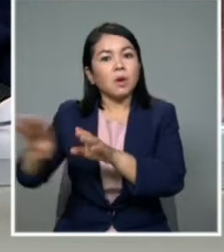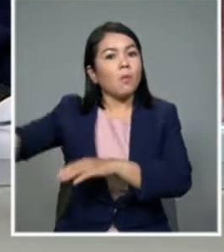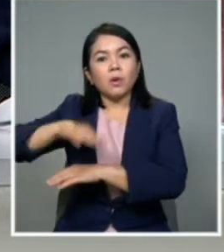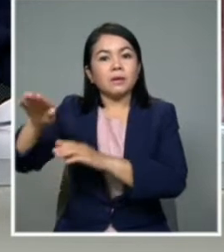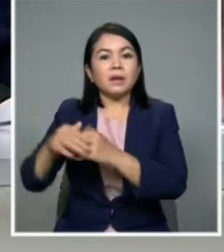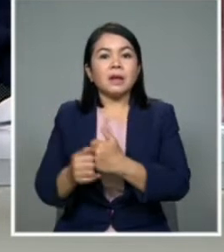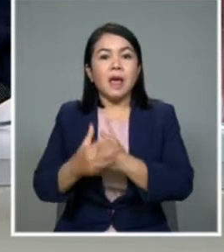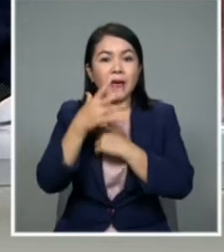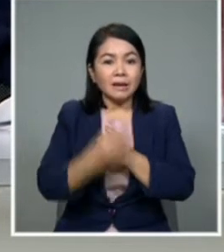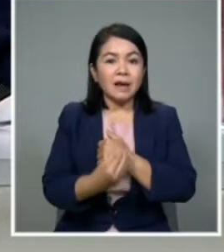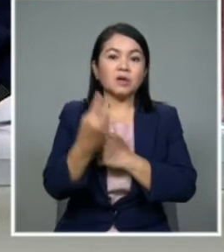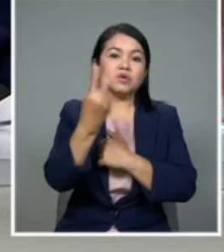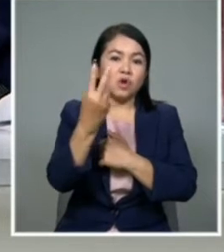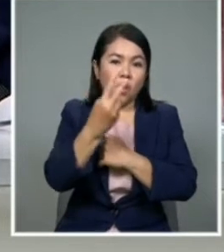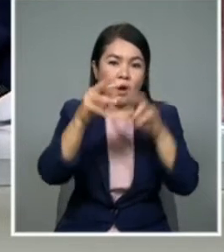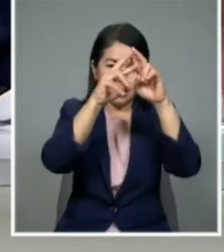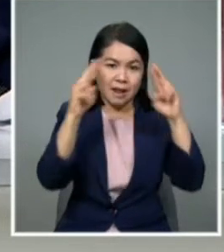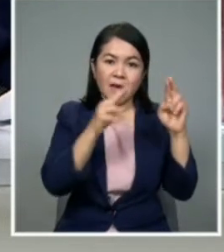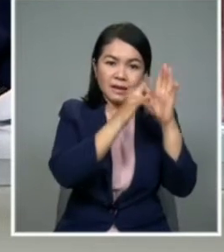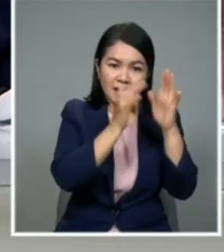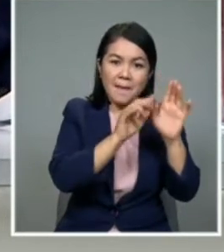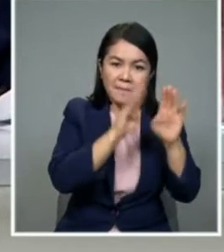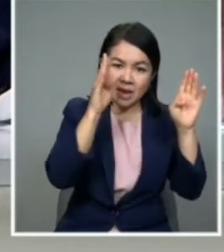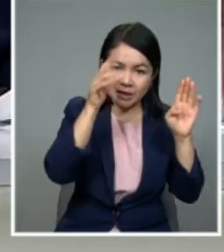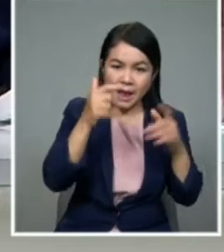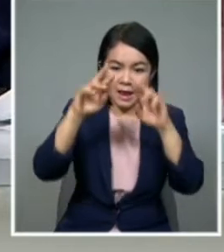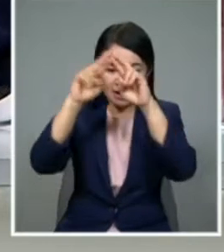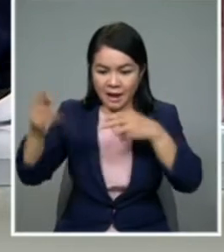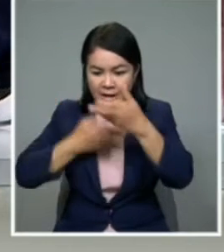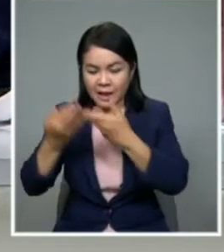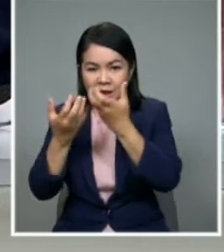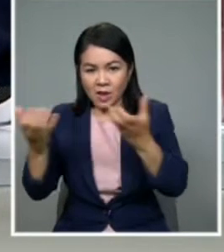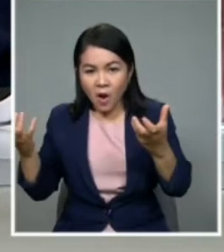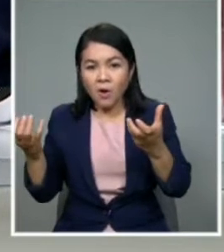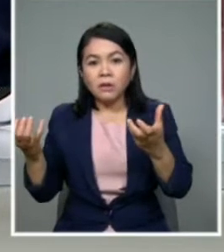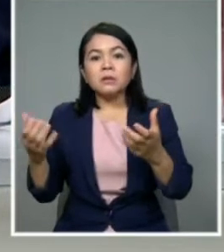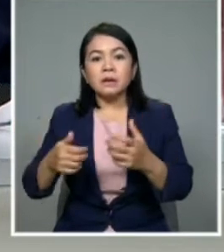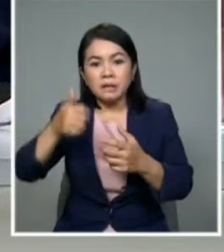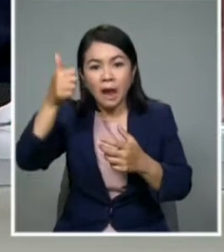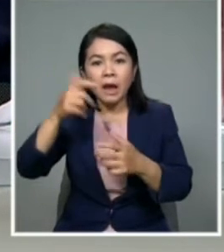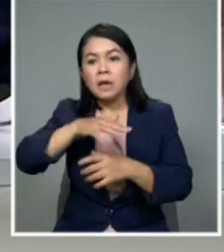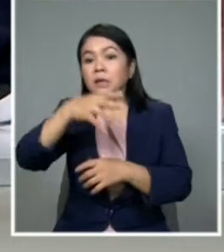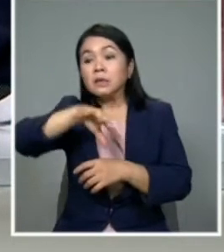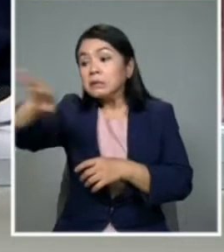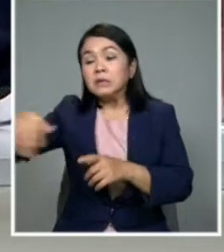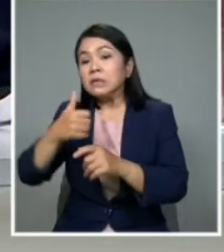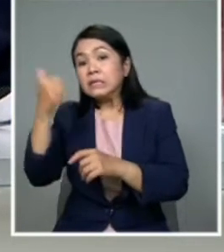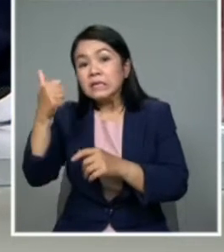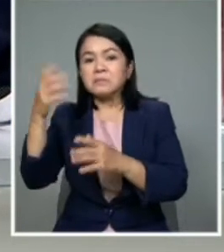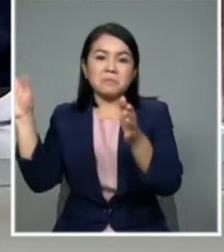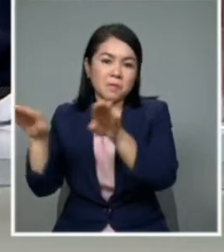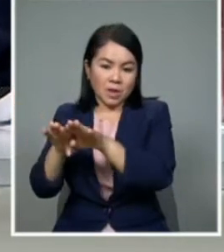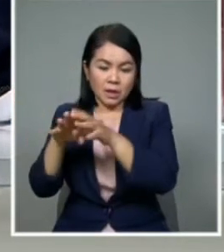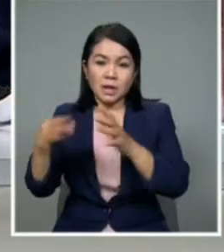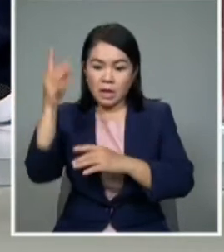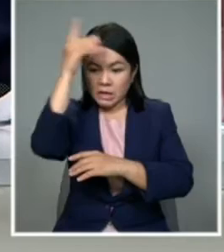ดนะคะนี่เป็นมาตรการที่ทางอิตาลีต้องการจะยับยั้งการแพร่ระบาดของโรคนี้ขณะเดียวกันหนึ่งในคนดังพูดชื่อไปนี่รู้จักแน่